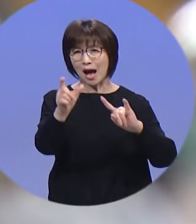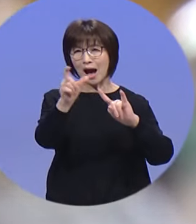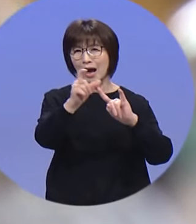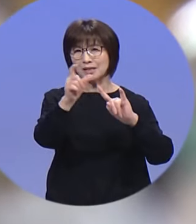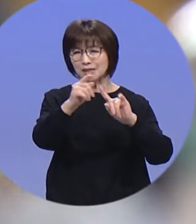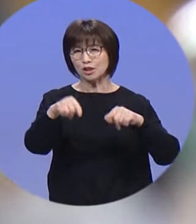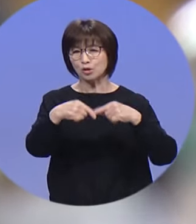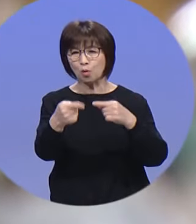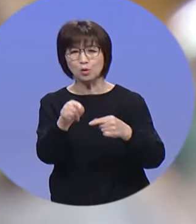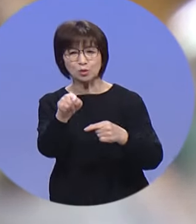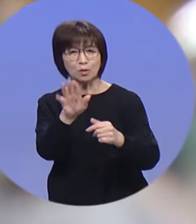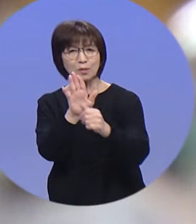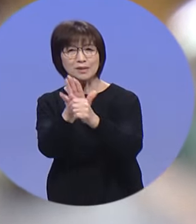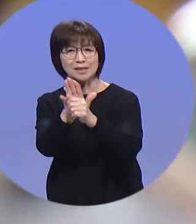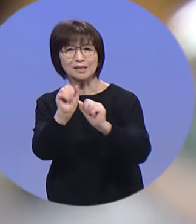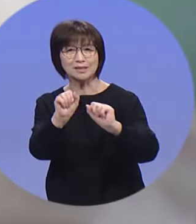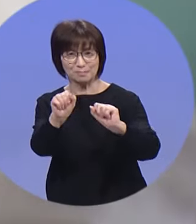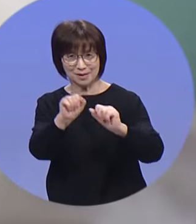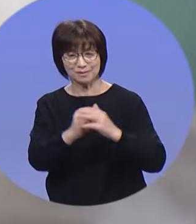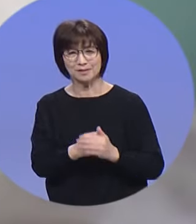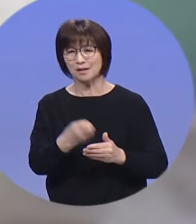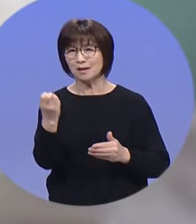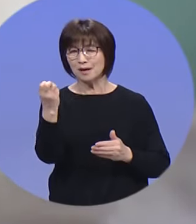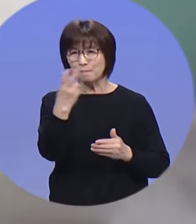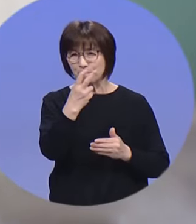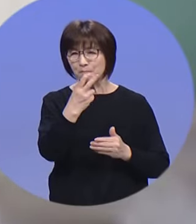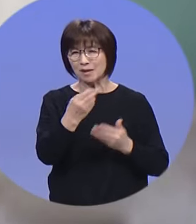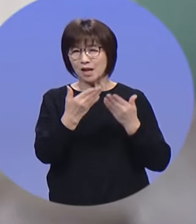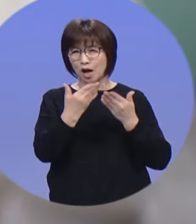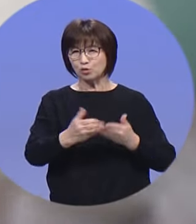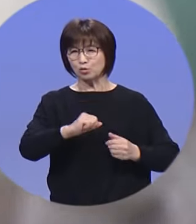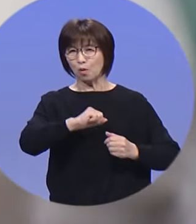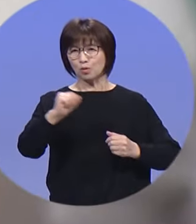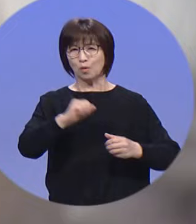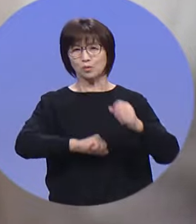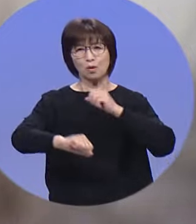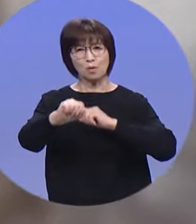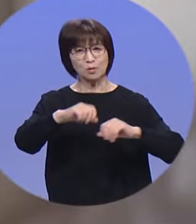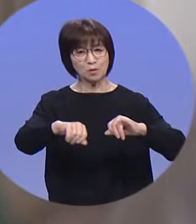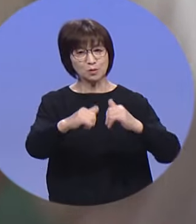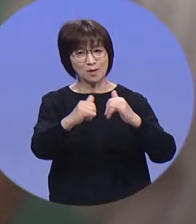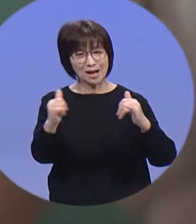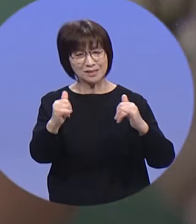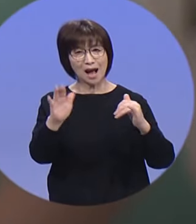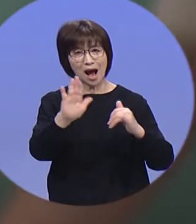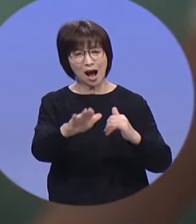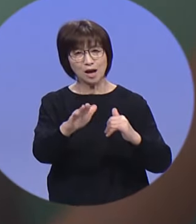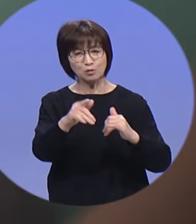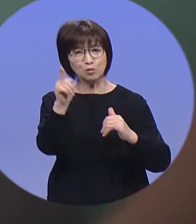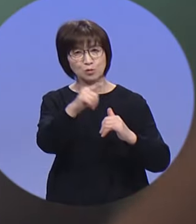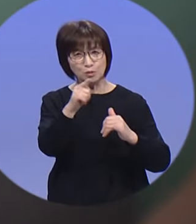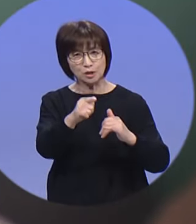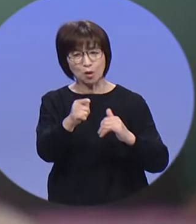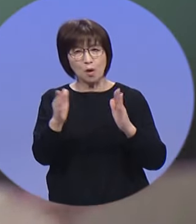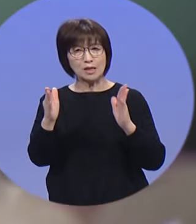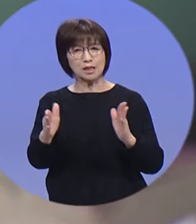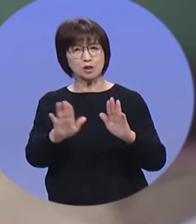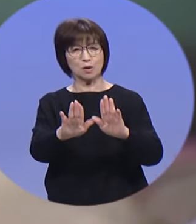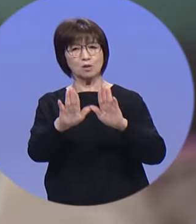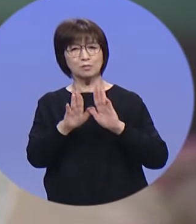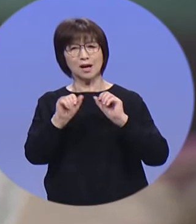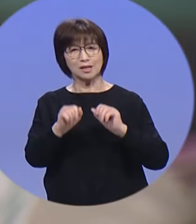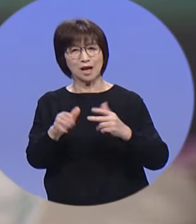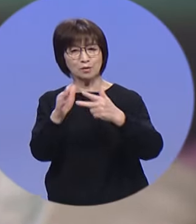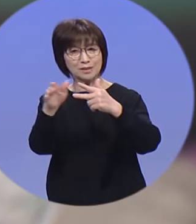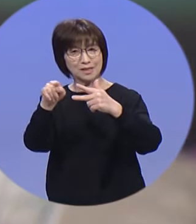導入を支援します。また重度の強度行動障害のある方の一時的な受け入れを行う